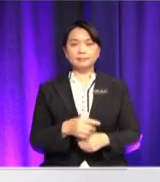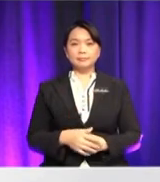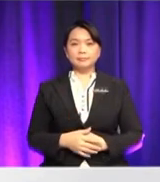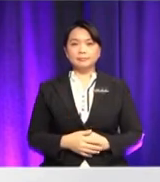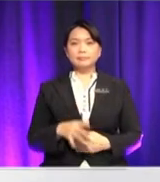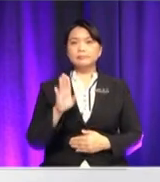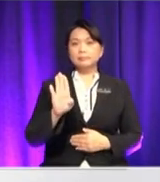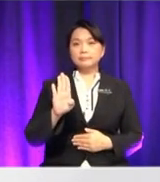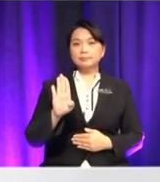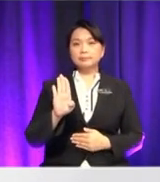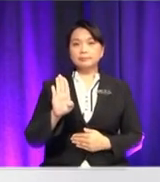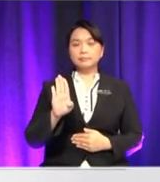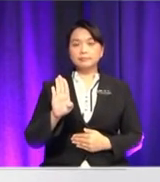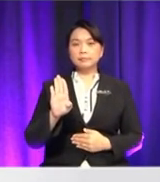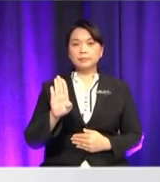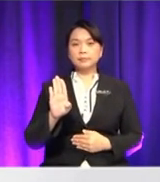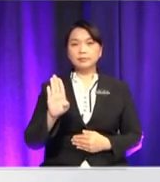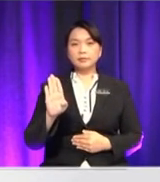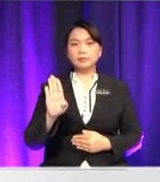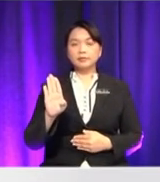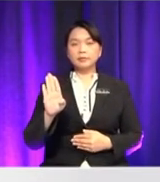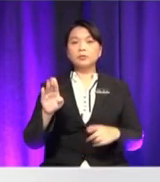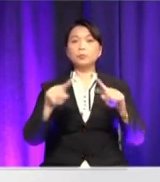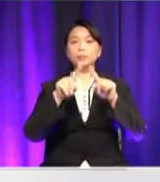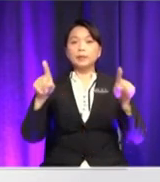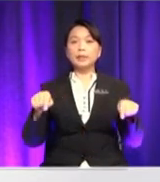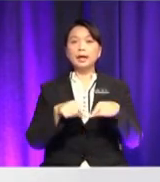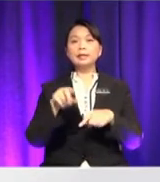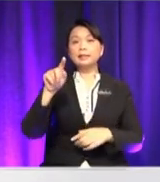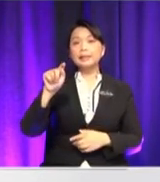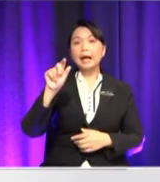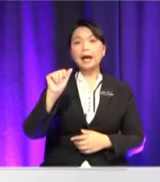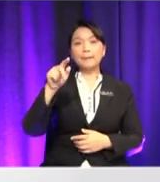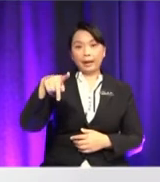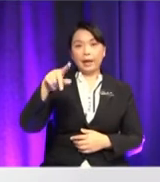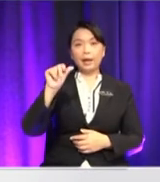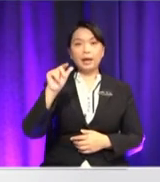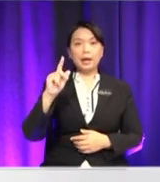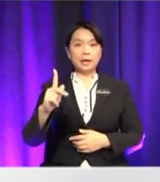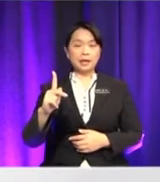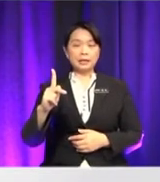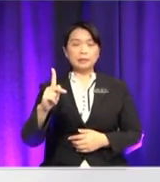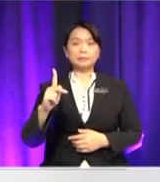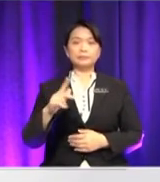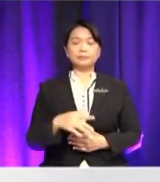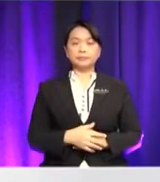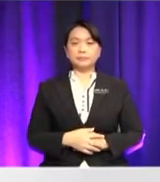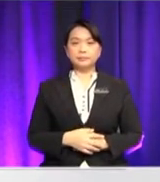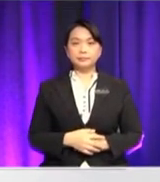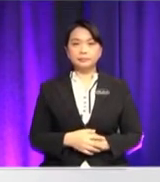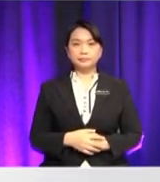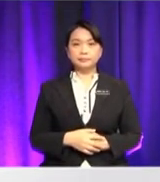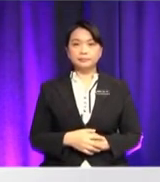Abi Hai online Safa film Safa kira zatul jawab betul